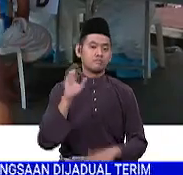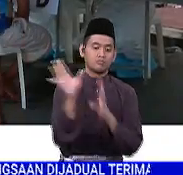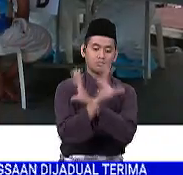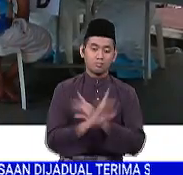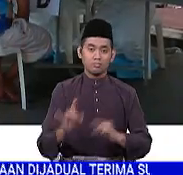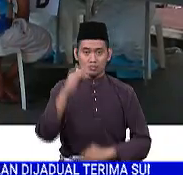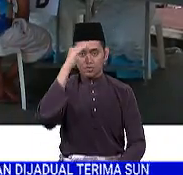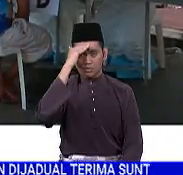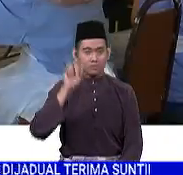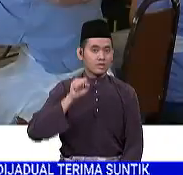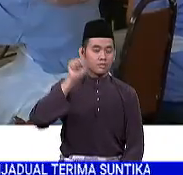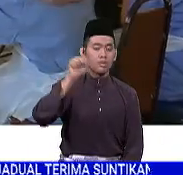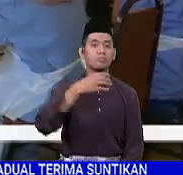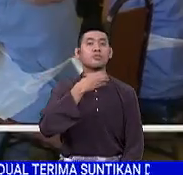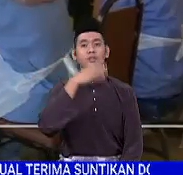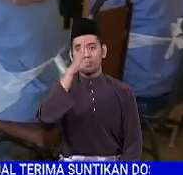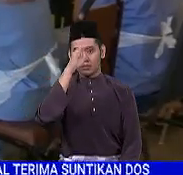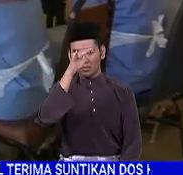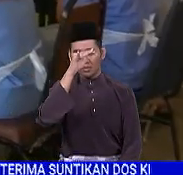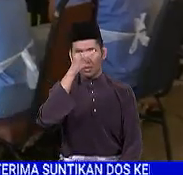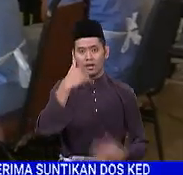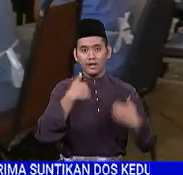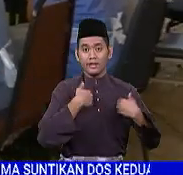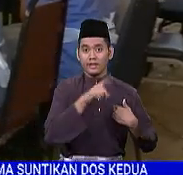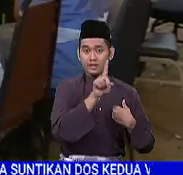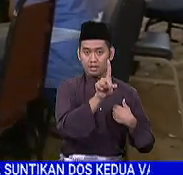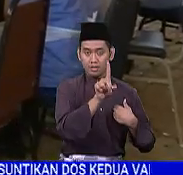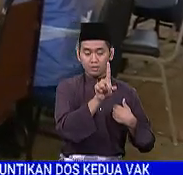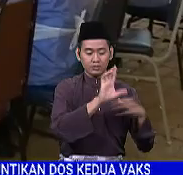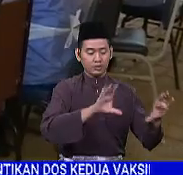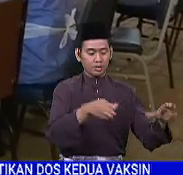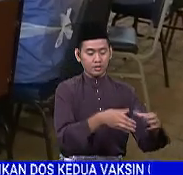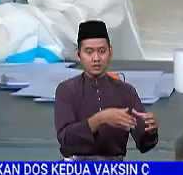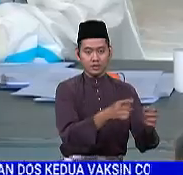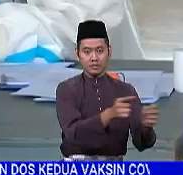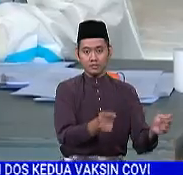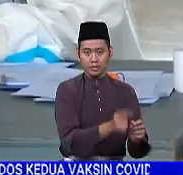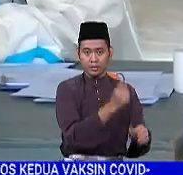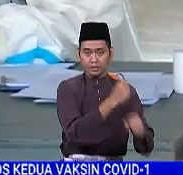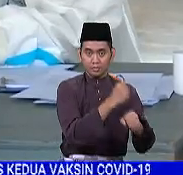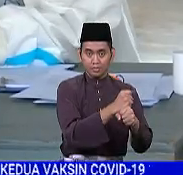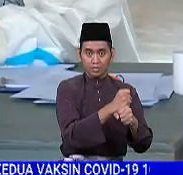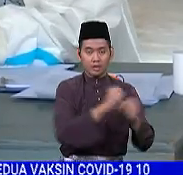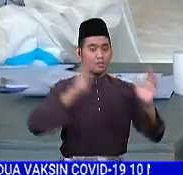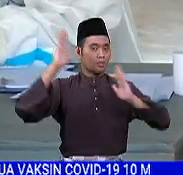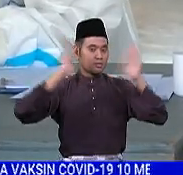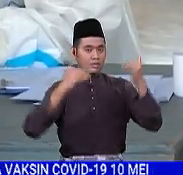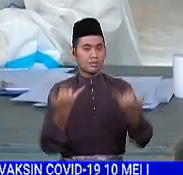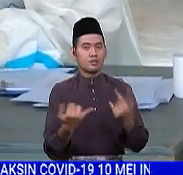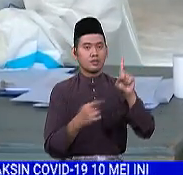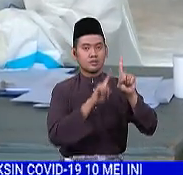Perak dan Melaka masing-masing mencatatkan 1 kluster tempat kerja. Ketika ini, Malaysia mencatat